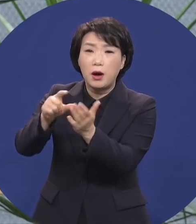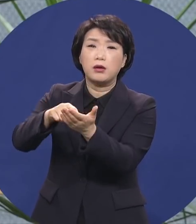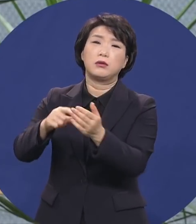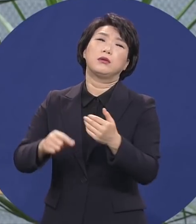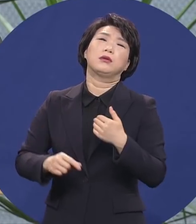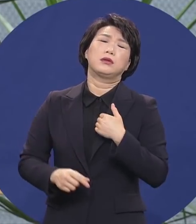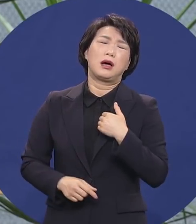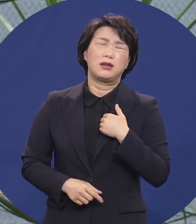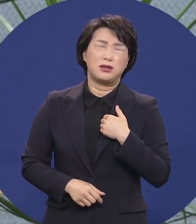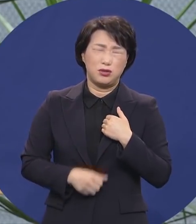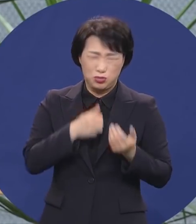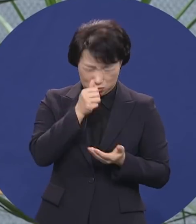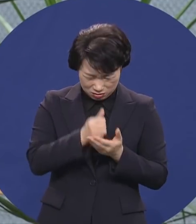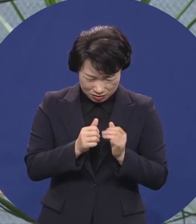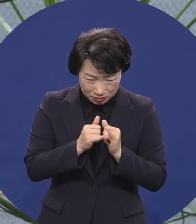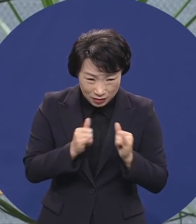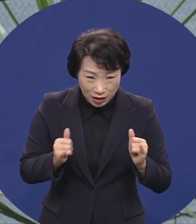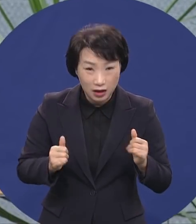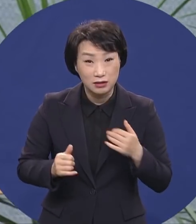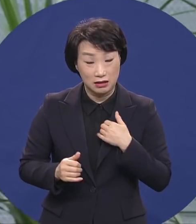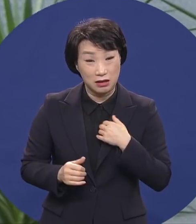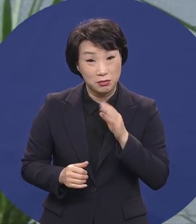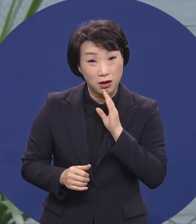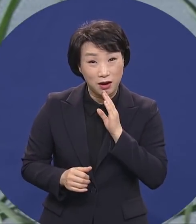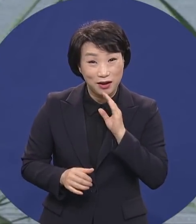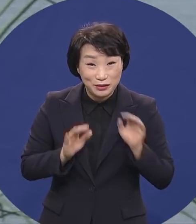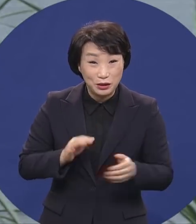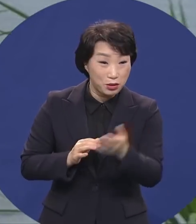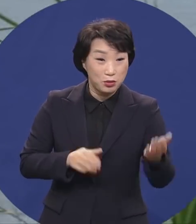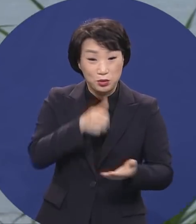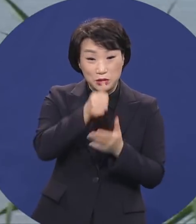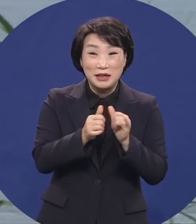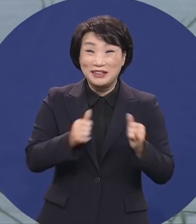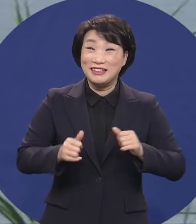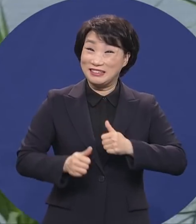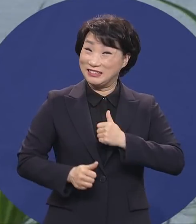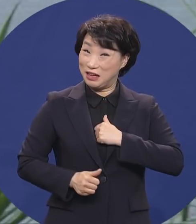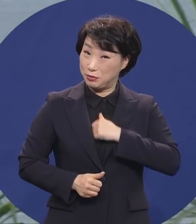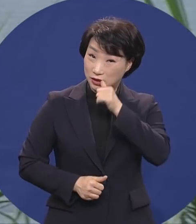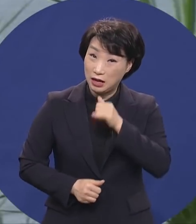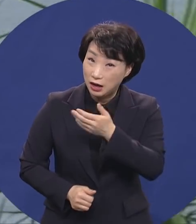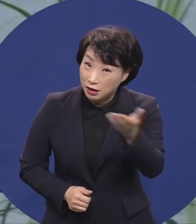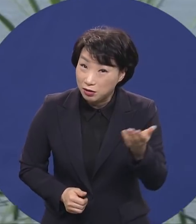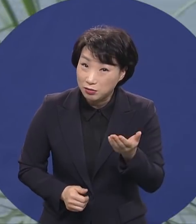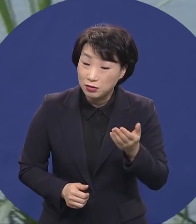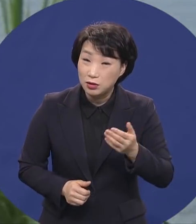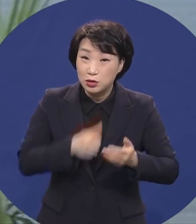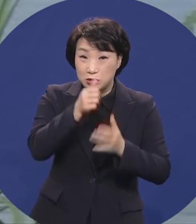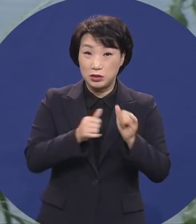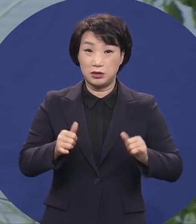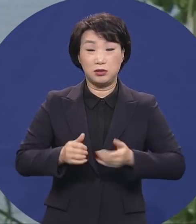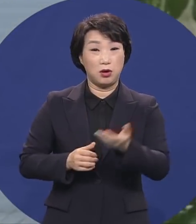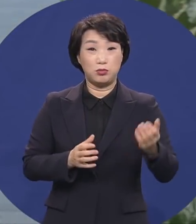만큼이나 죄인인데 죄인이 무슨 자존심이 있어? 죄인이 무슨 자아가